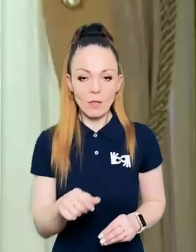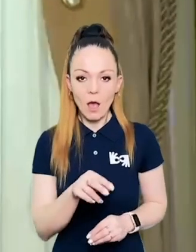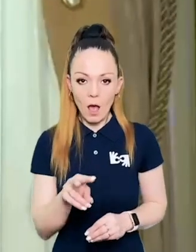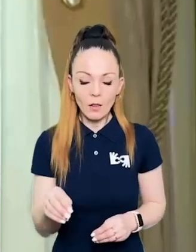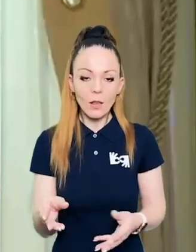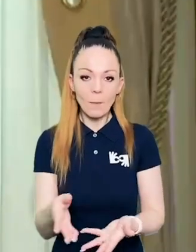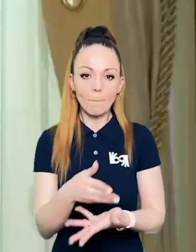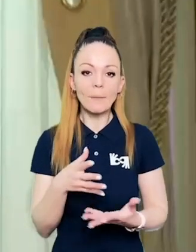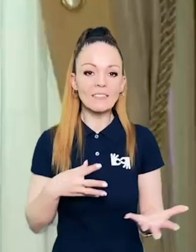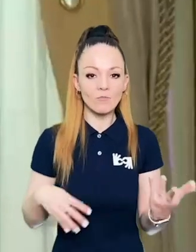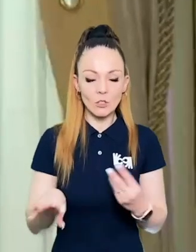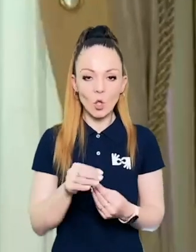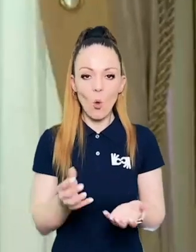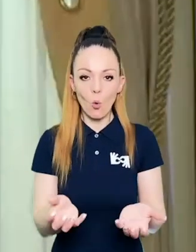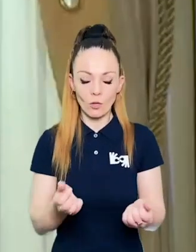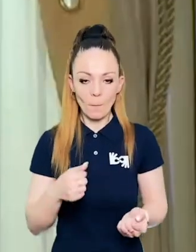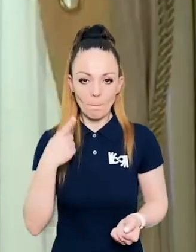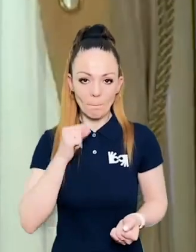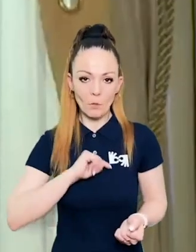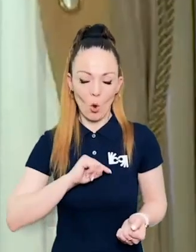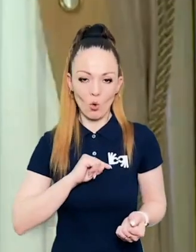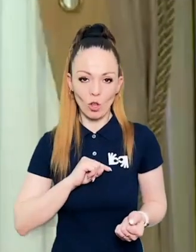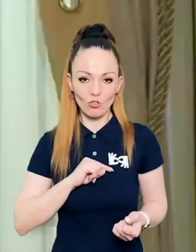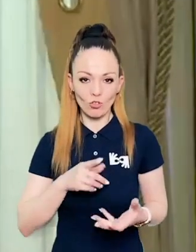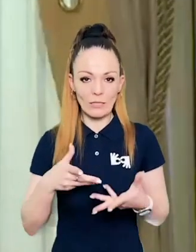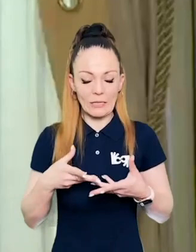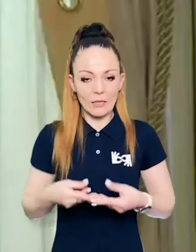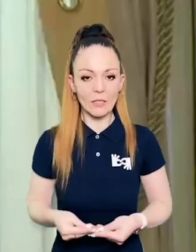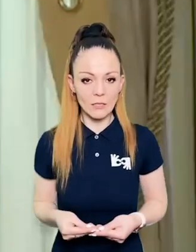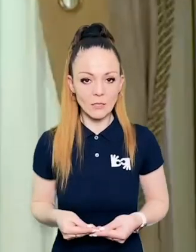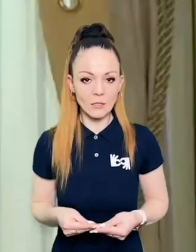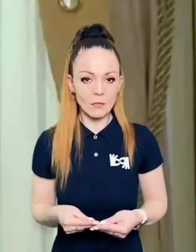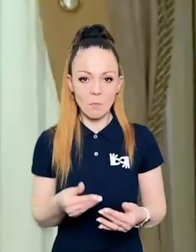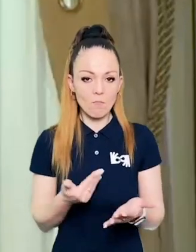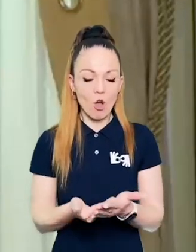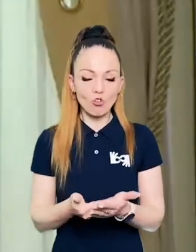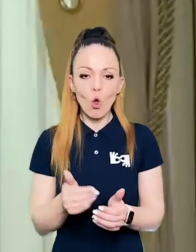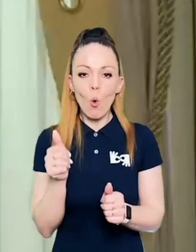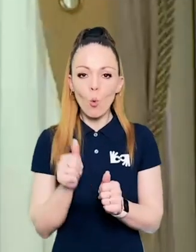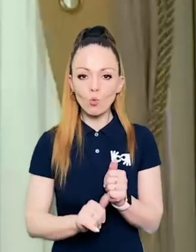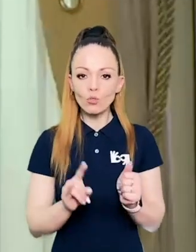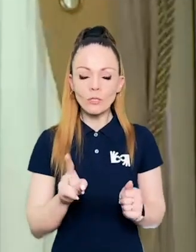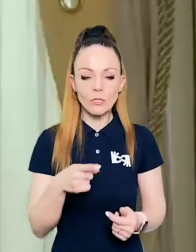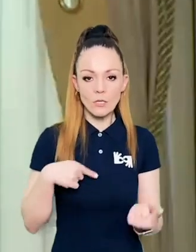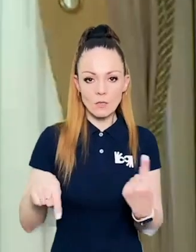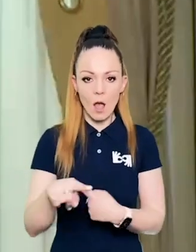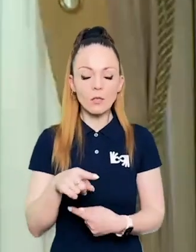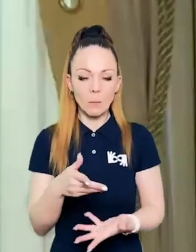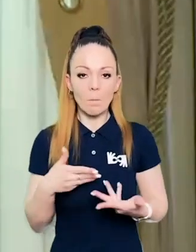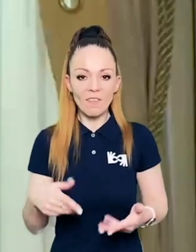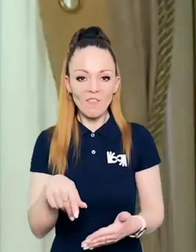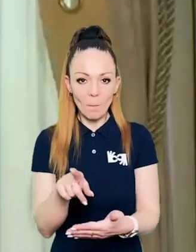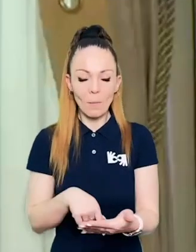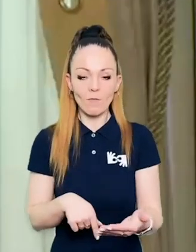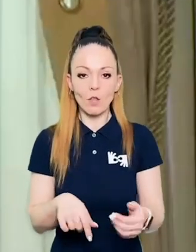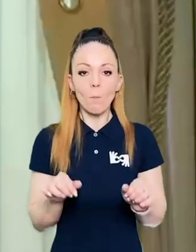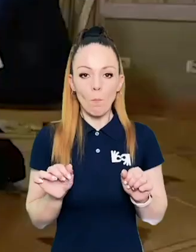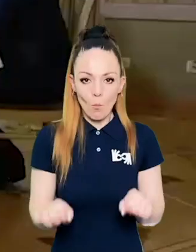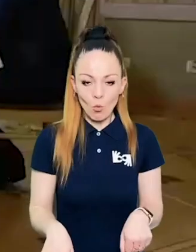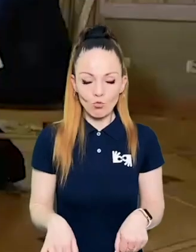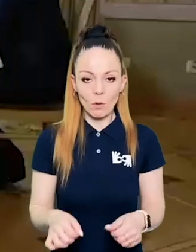війни, але ми всі отримуємо психологічний тиск. Майже кожен з нас, ми в цьому